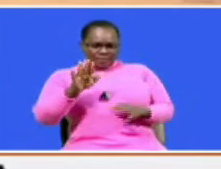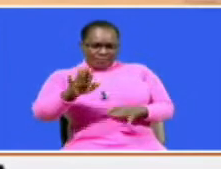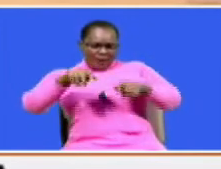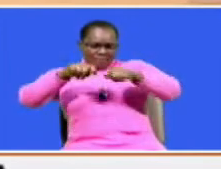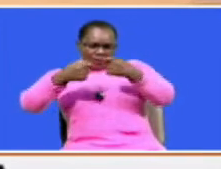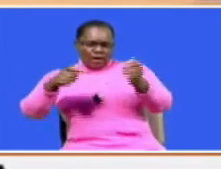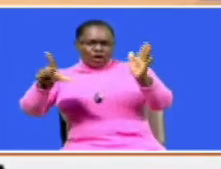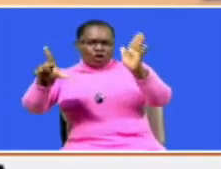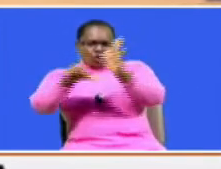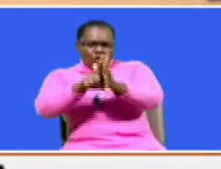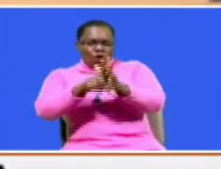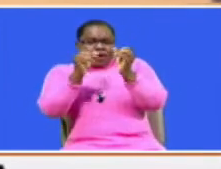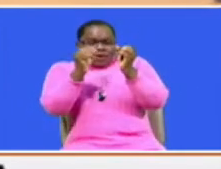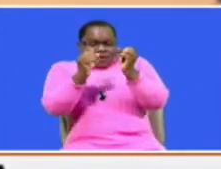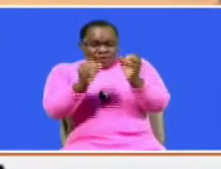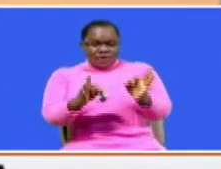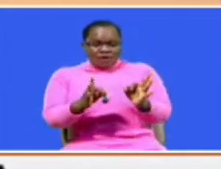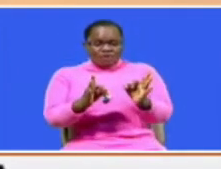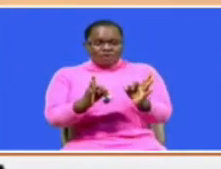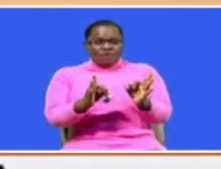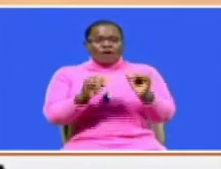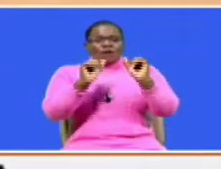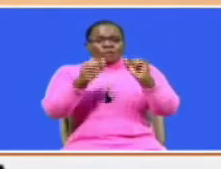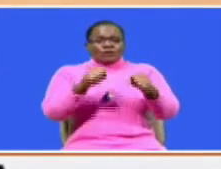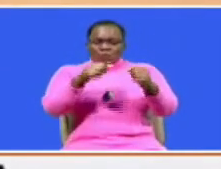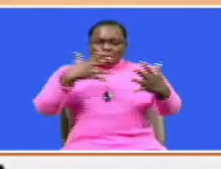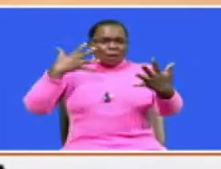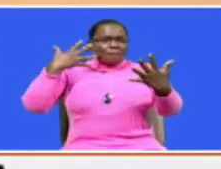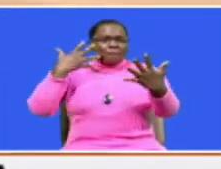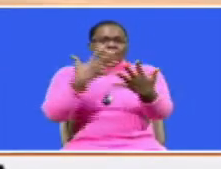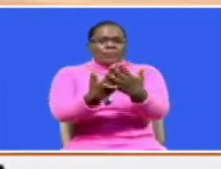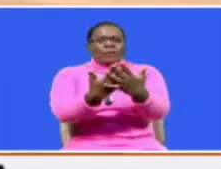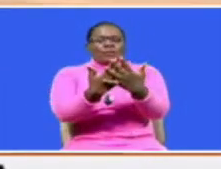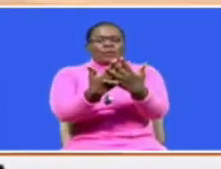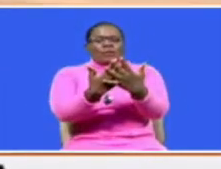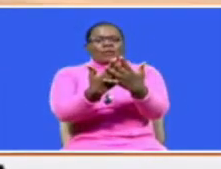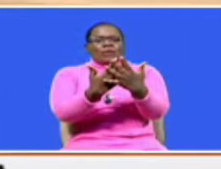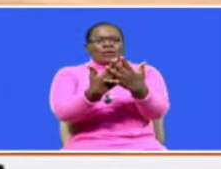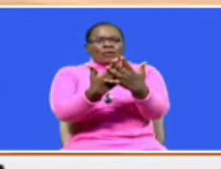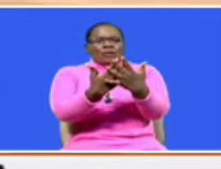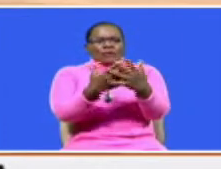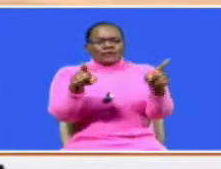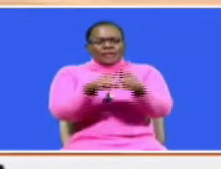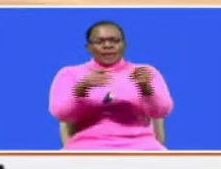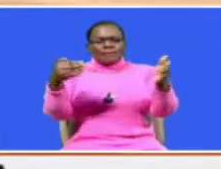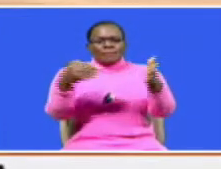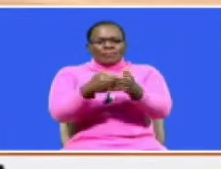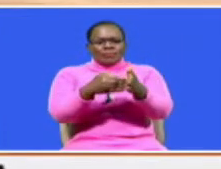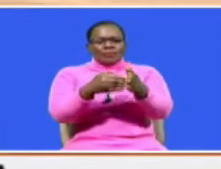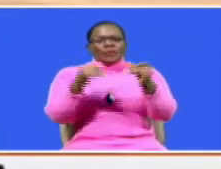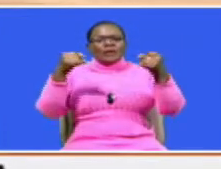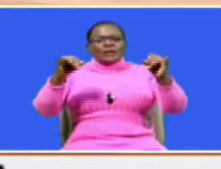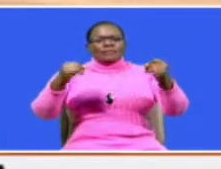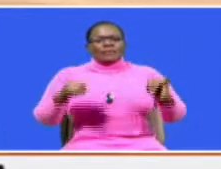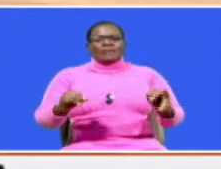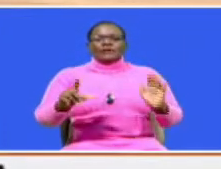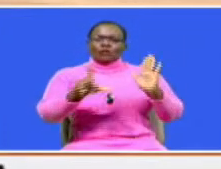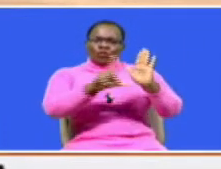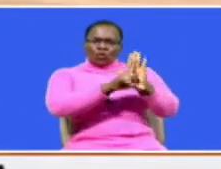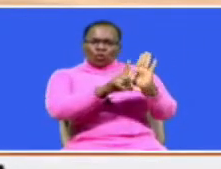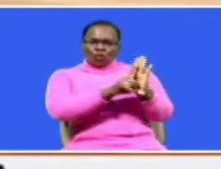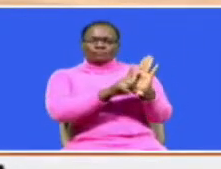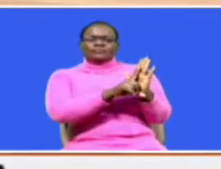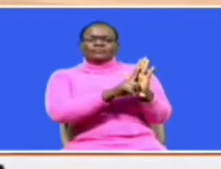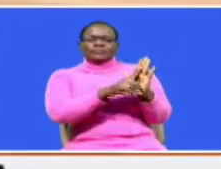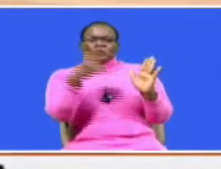alivunja sheria na iwapo basi anafaa kurushwa ndani. Na kuhusu kusitishwa au kuruhusiwa kwa sheria ya fedha